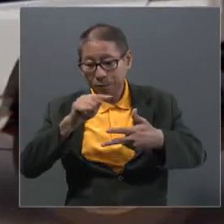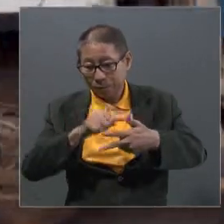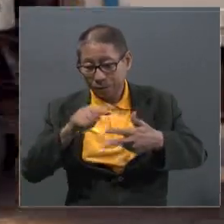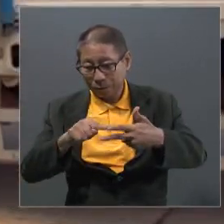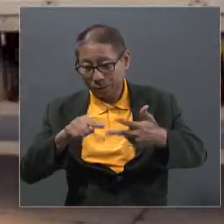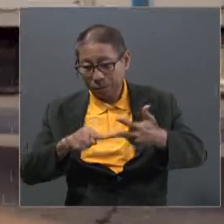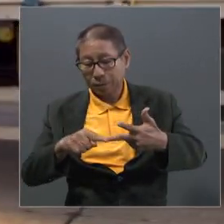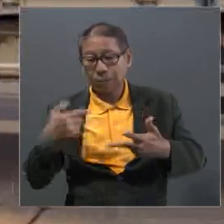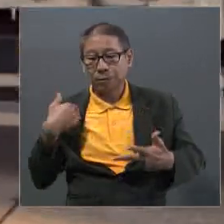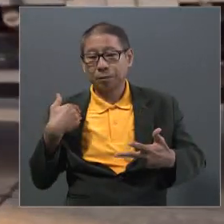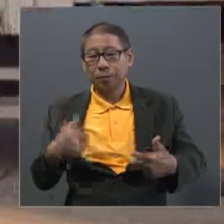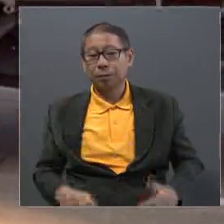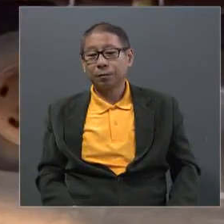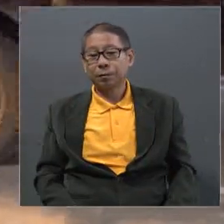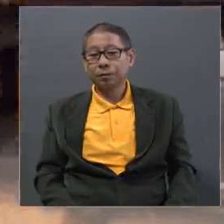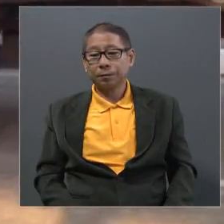บ้านไล่